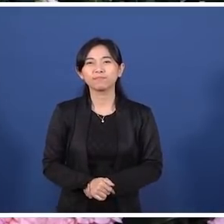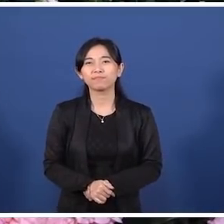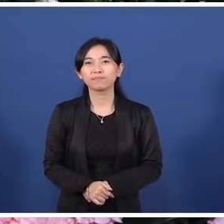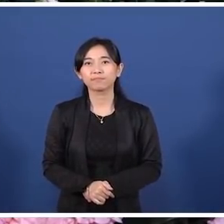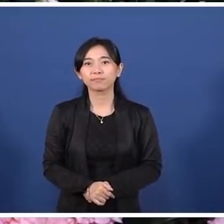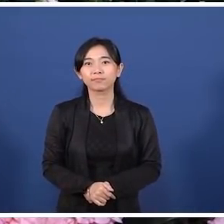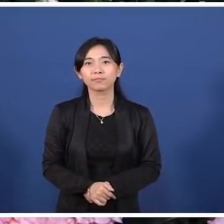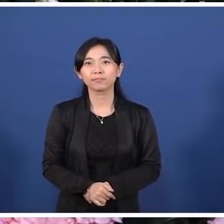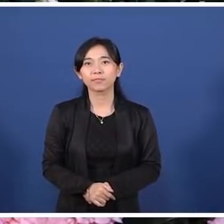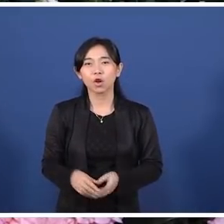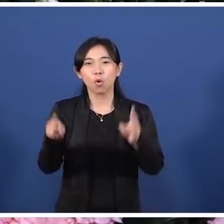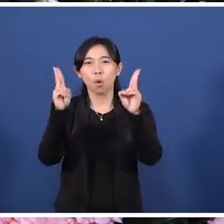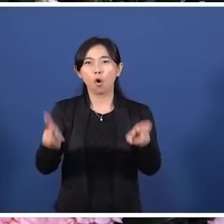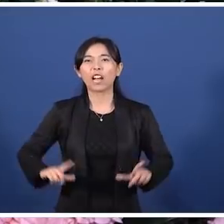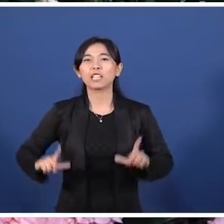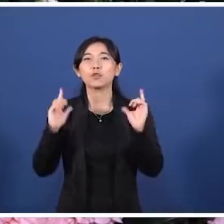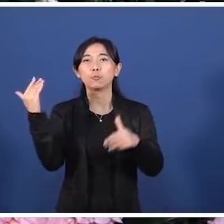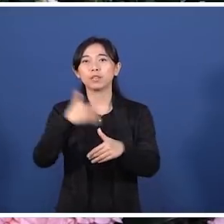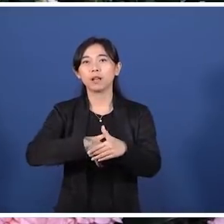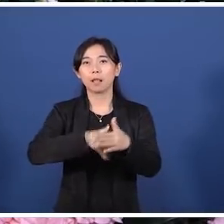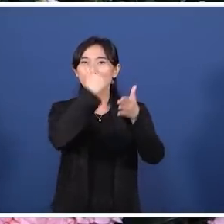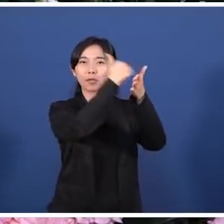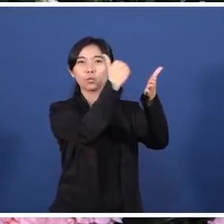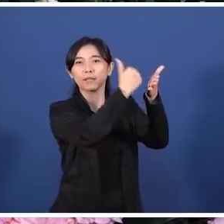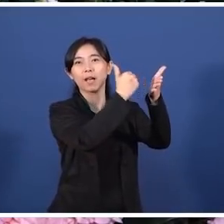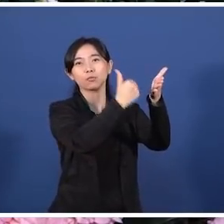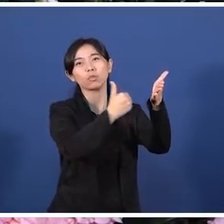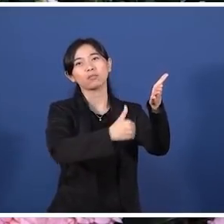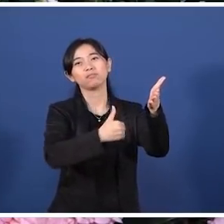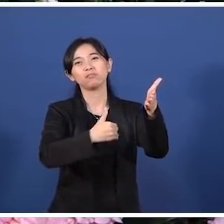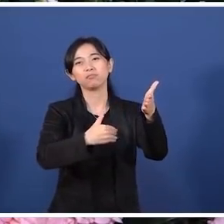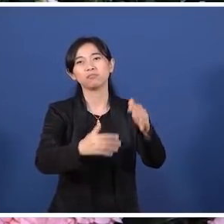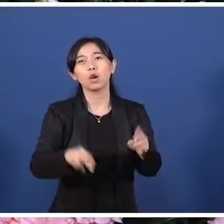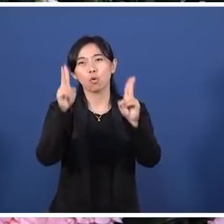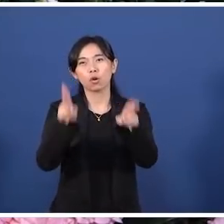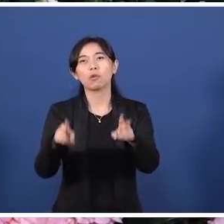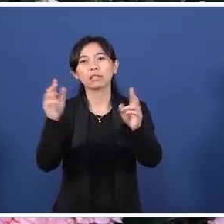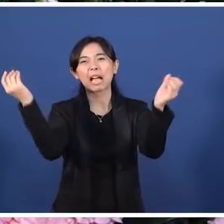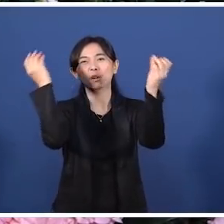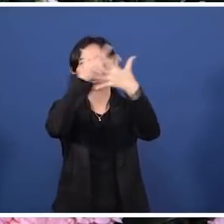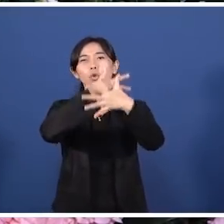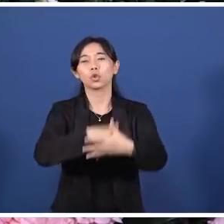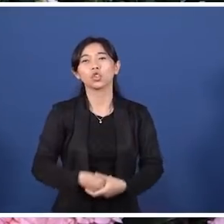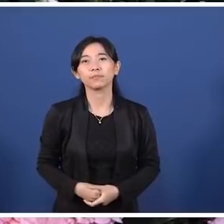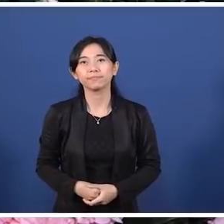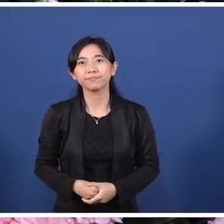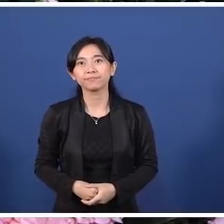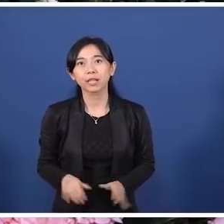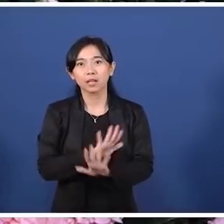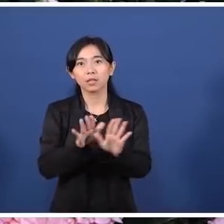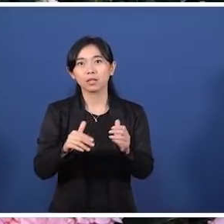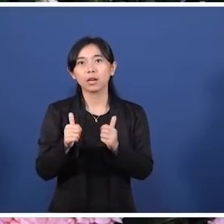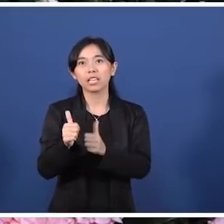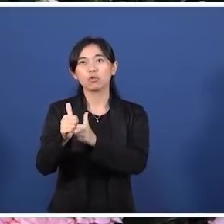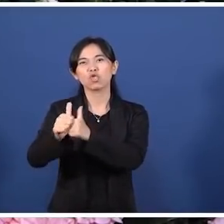justru karena peraturan-peraturan keagamaan yang tidak mengedepankan, yang tidak mendasarkan dirinya